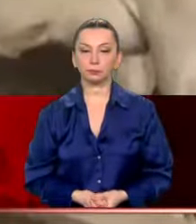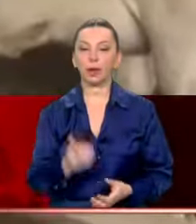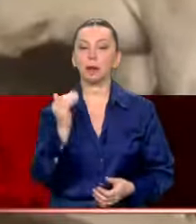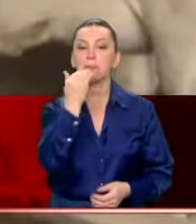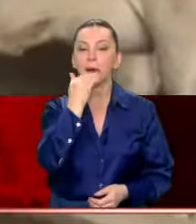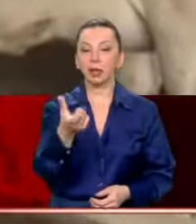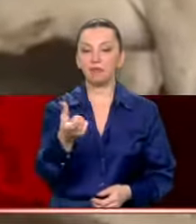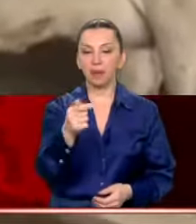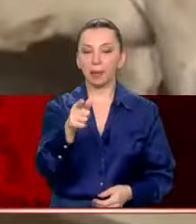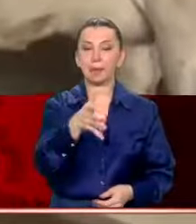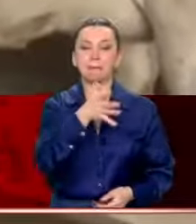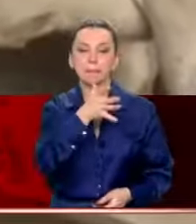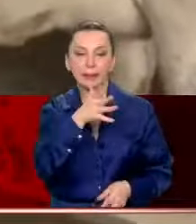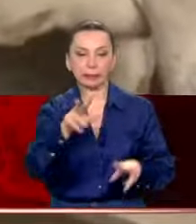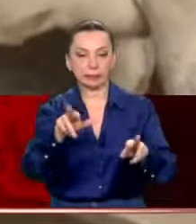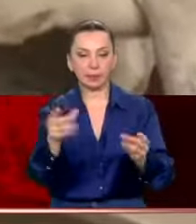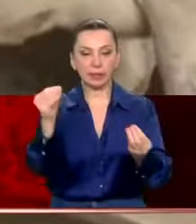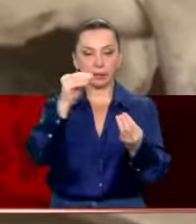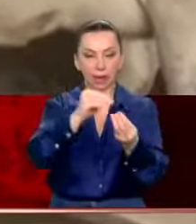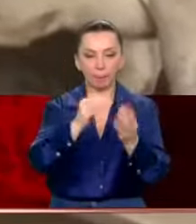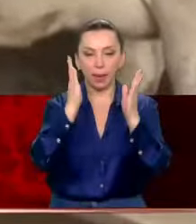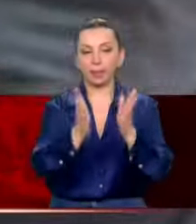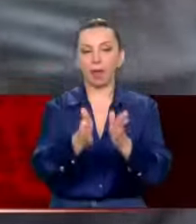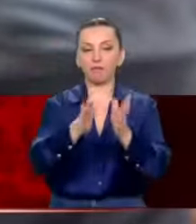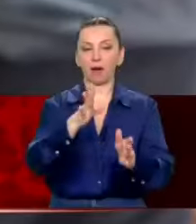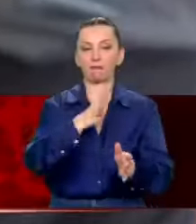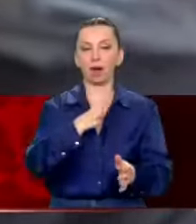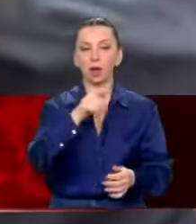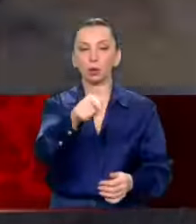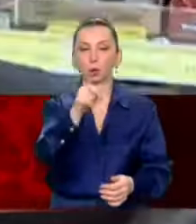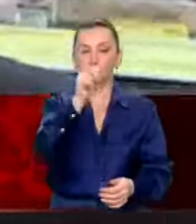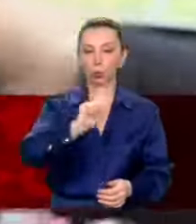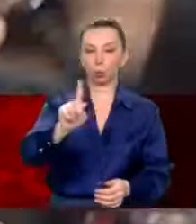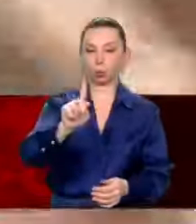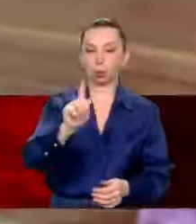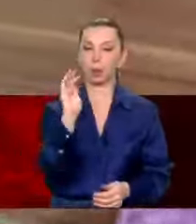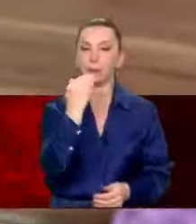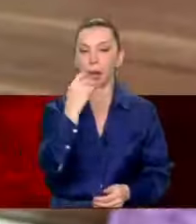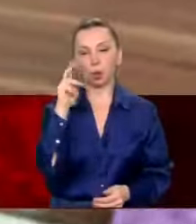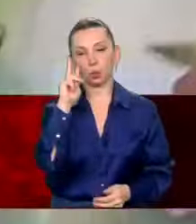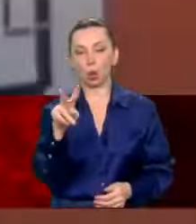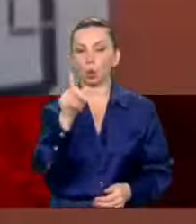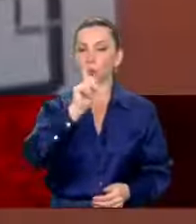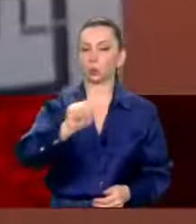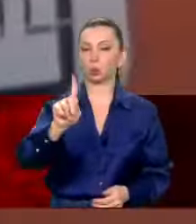Peynir fiyatlarında bildiğimiz üzere zamlar peş peşe geldi. Şu 100 liralıktır şu peynir.